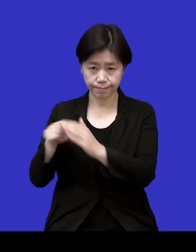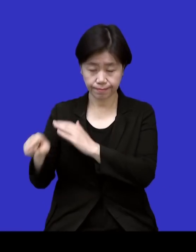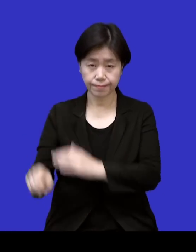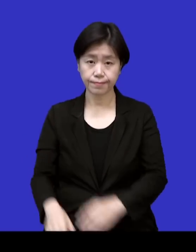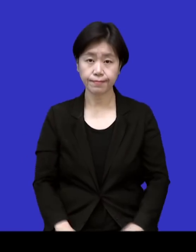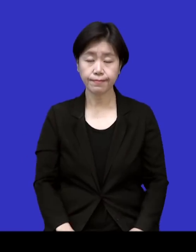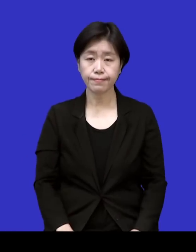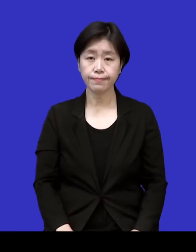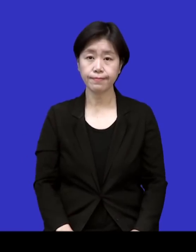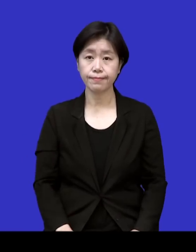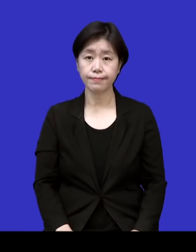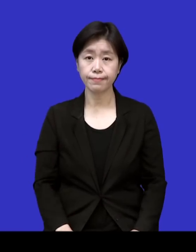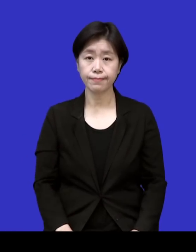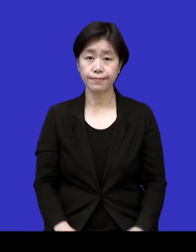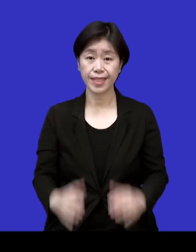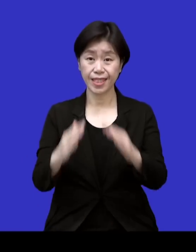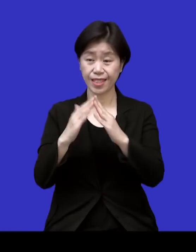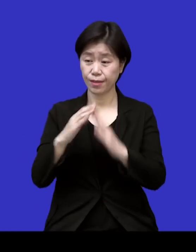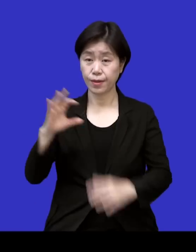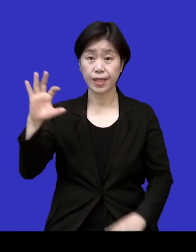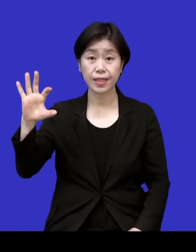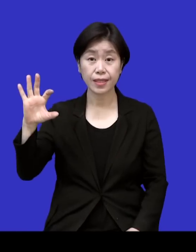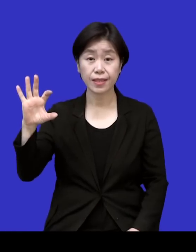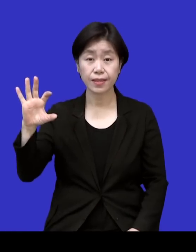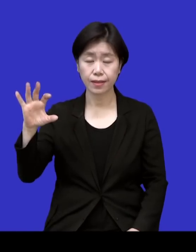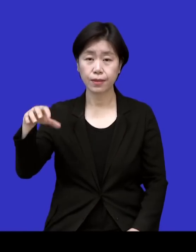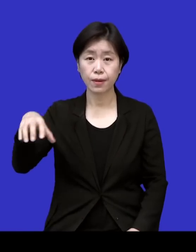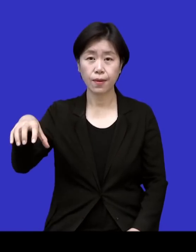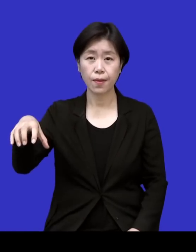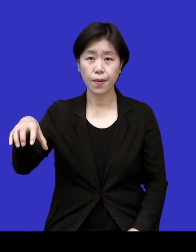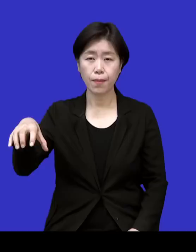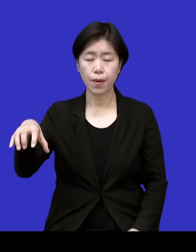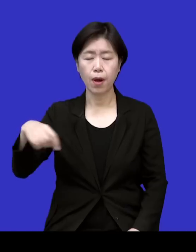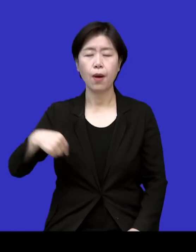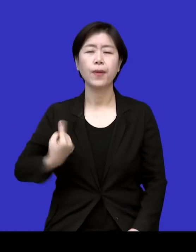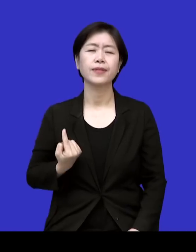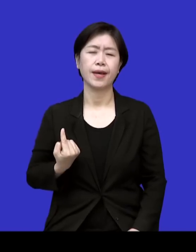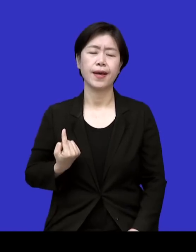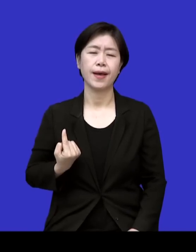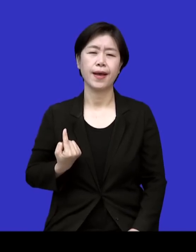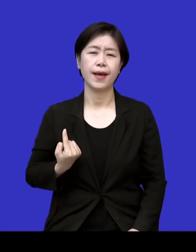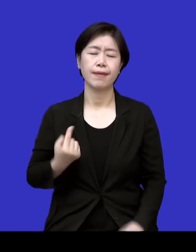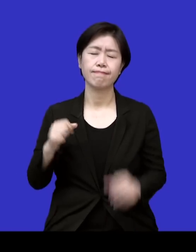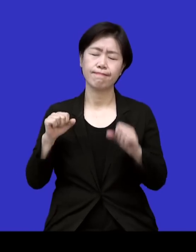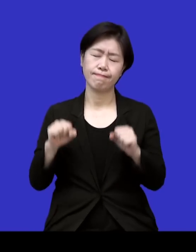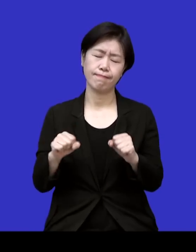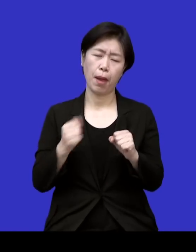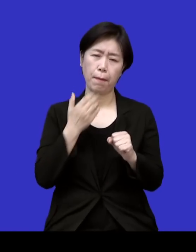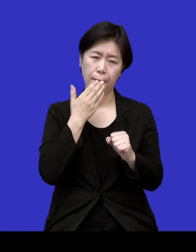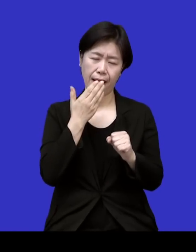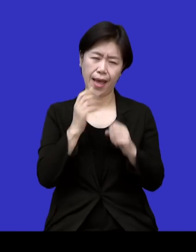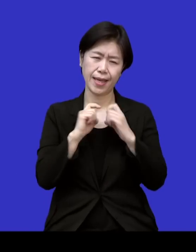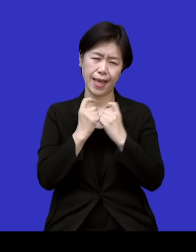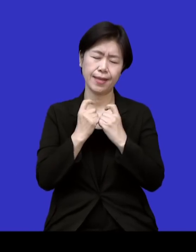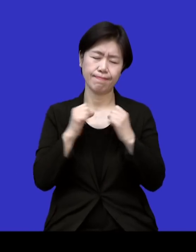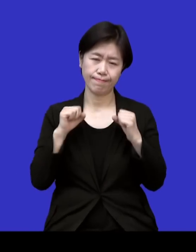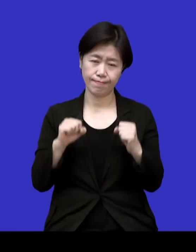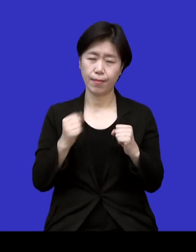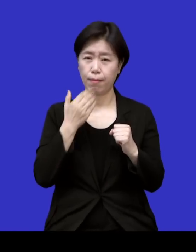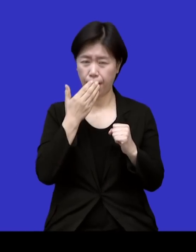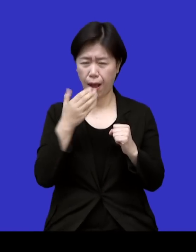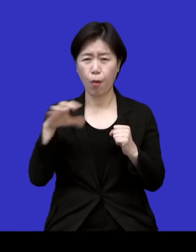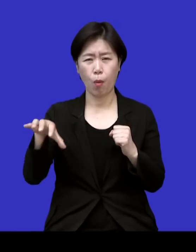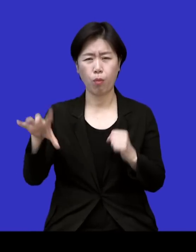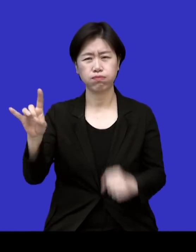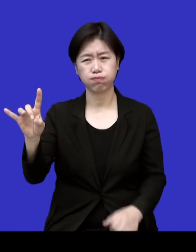화장실은 유일하게 누가 나를 침범하지 못하는 공간이었어요. 네. 가장 개인적인 공간이잖아요. 네. 그럼